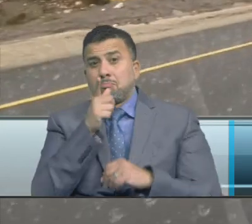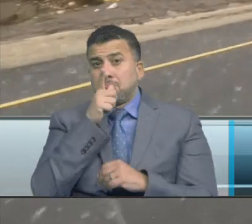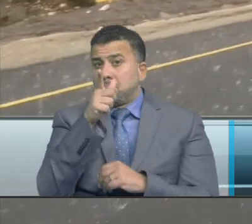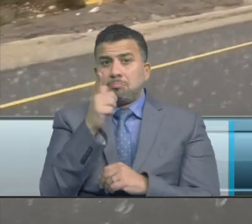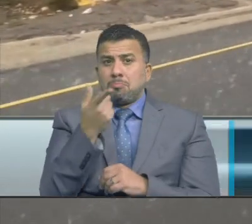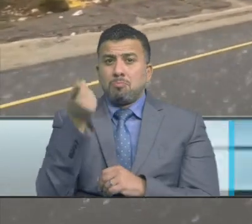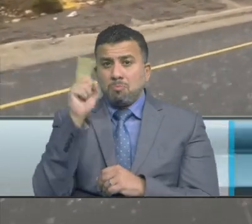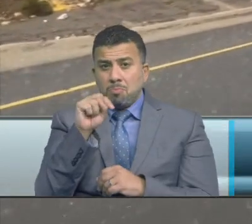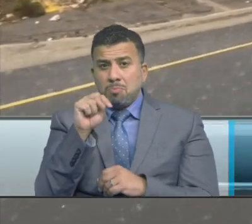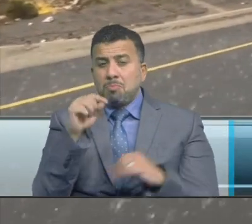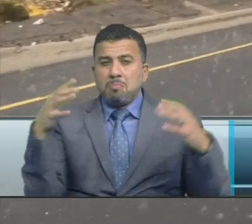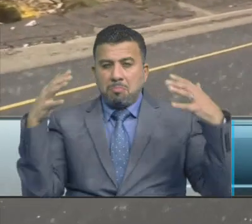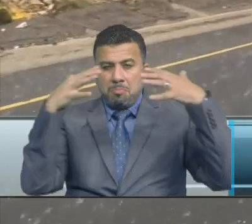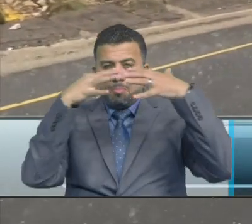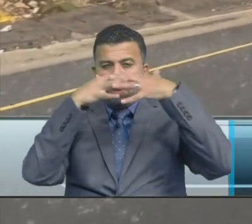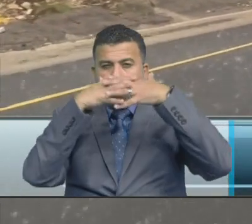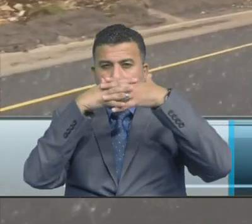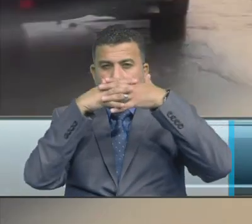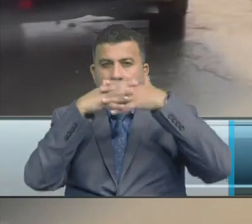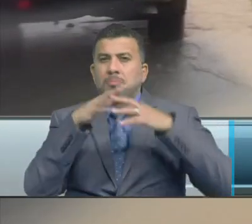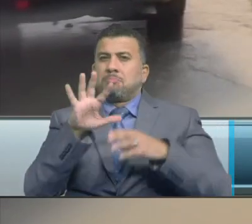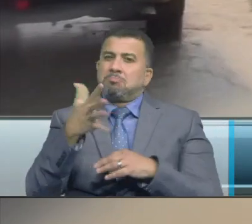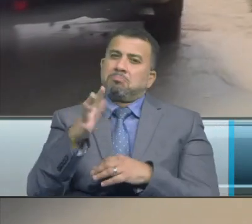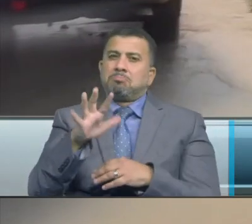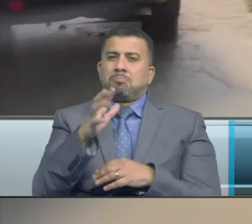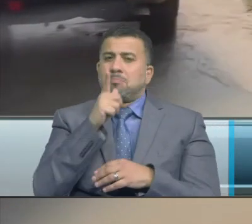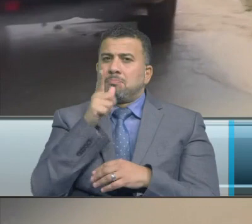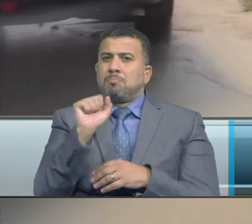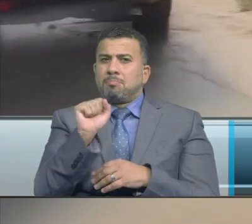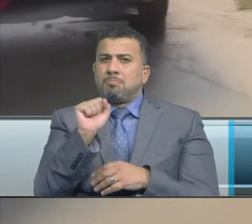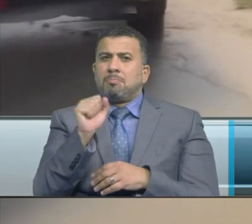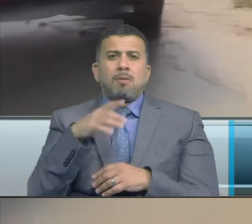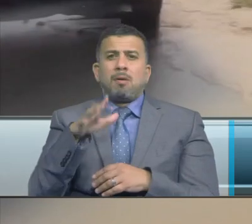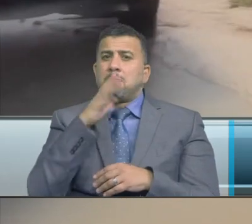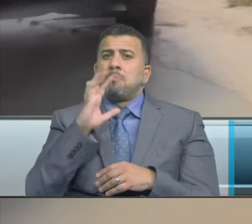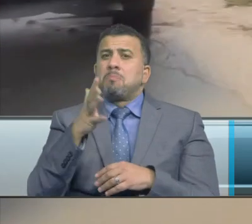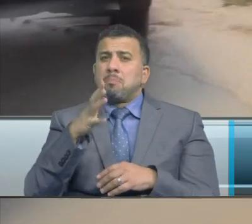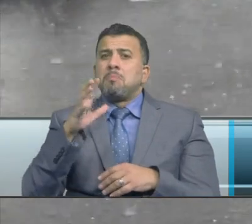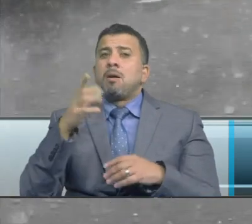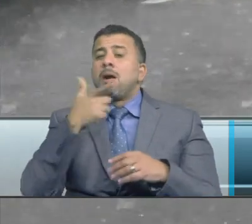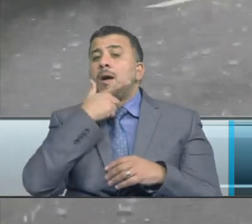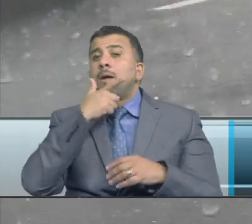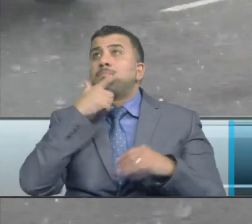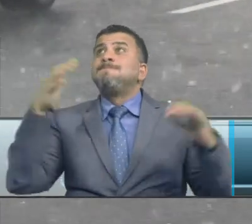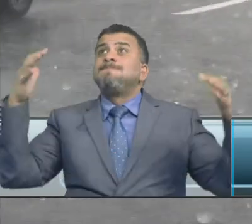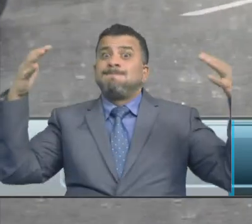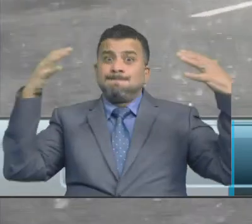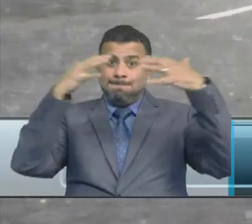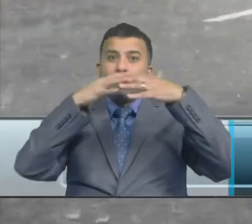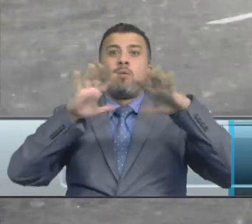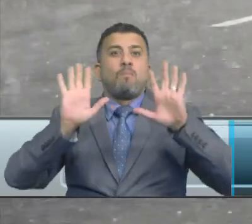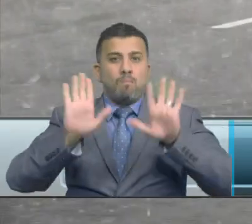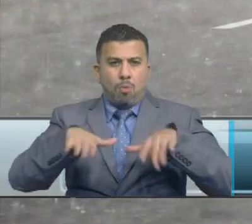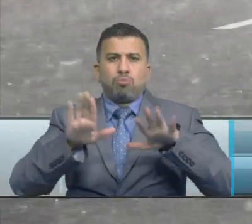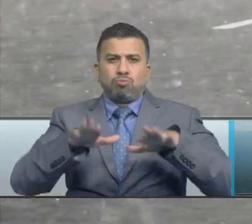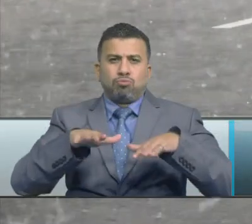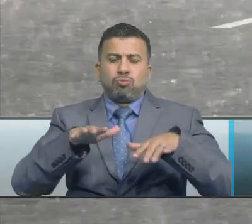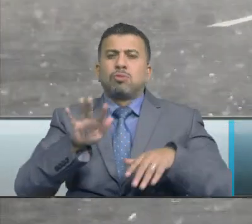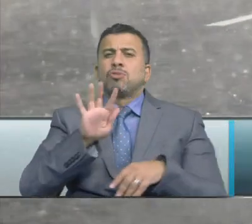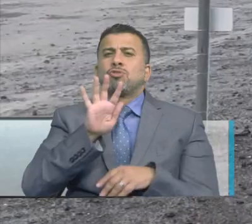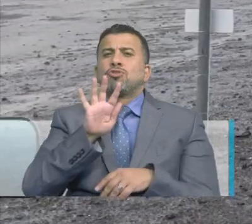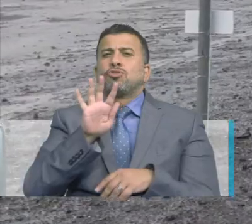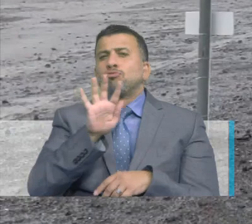للارصاد ان يكون الطقس غدا صحوا الى غائم جزئيا بوجه عام مع فرصه تكون بعض الصحبه الركاميه